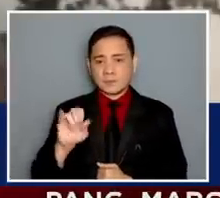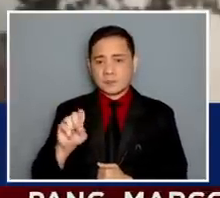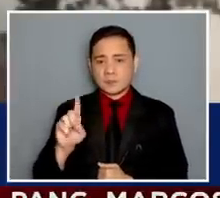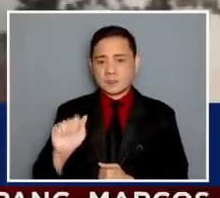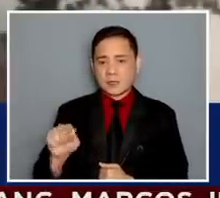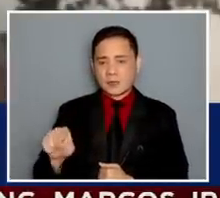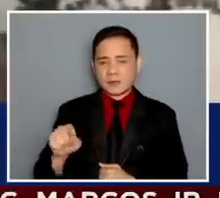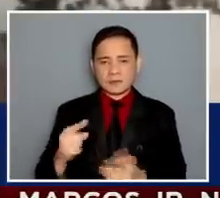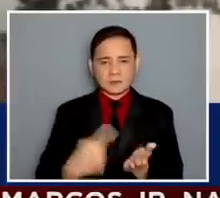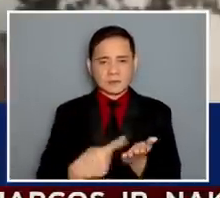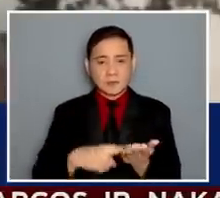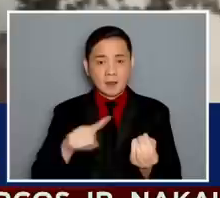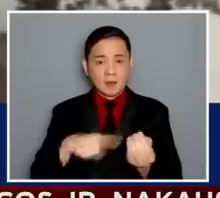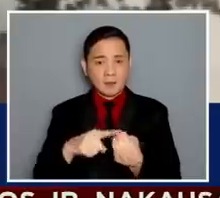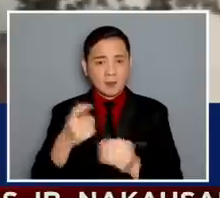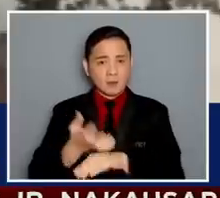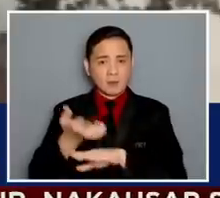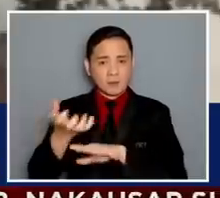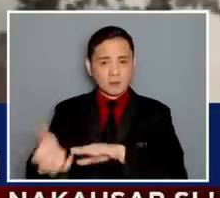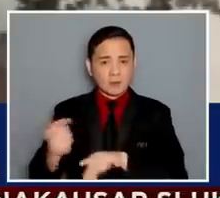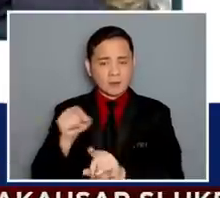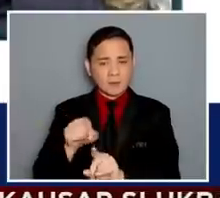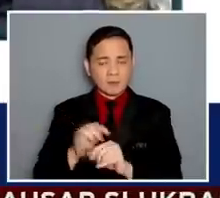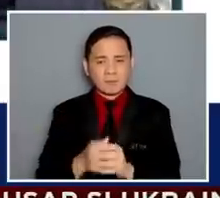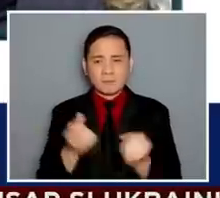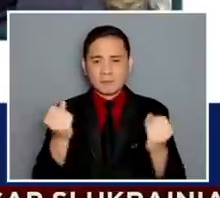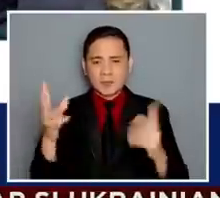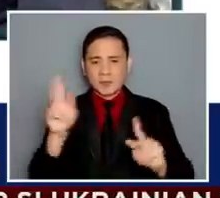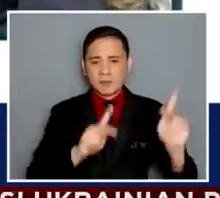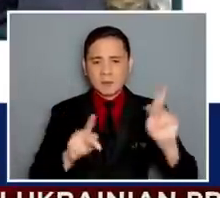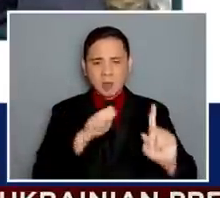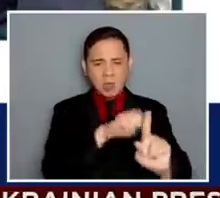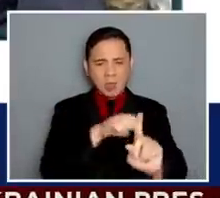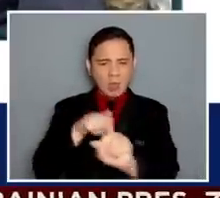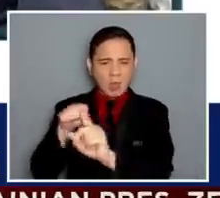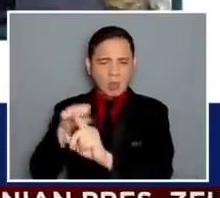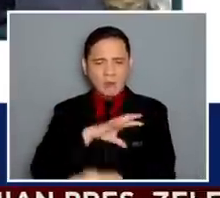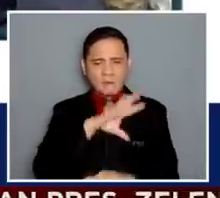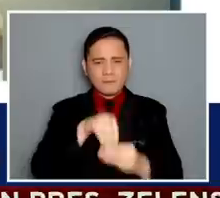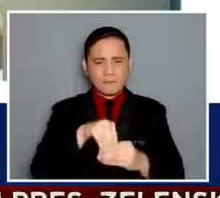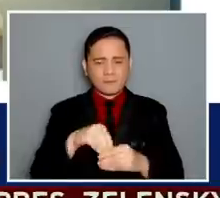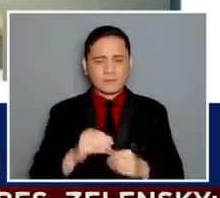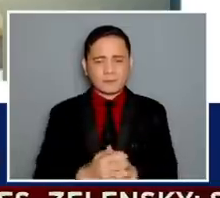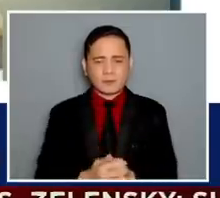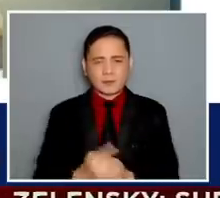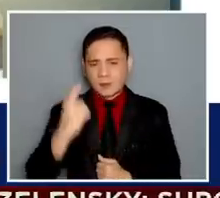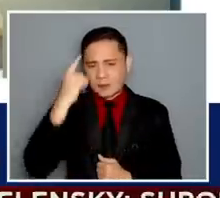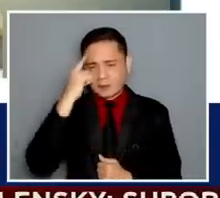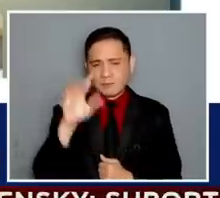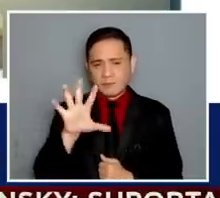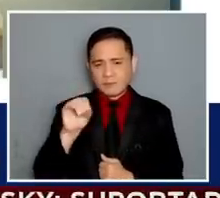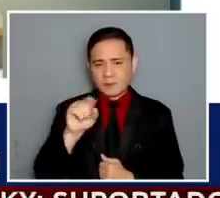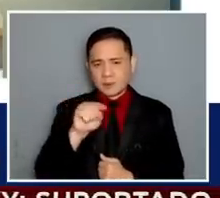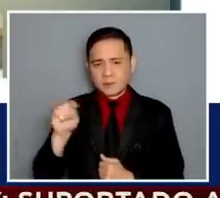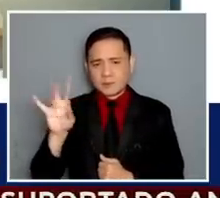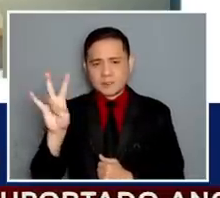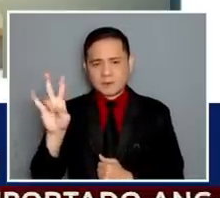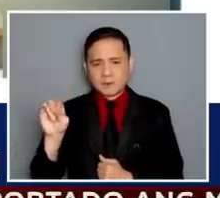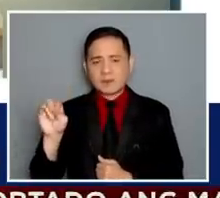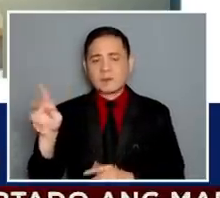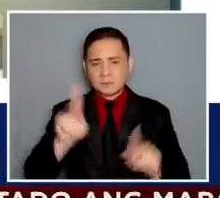tantiya ni De Vega, marami pa ang nabibiktima nito. I believe there are at least 50 to 70 right now still in